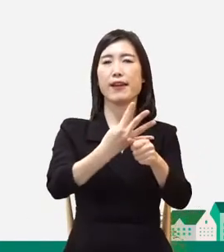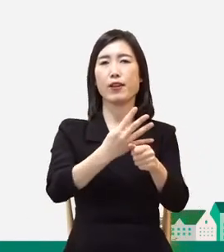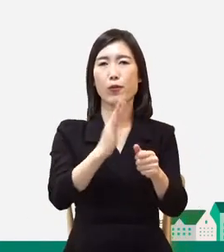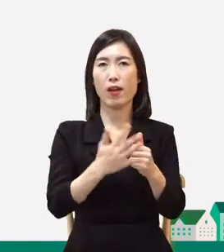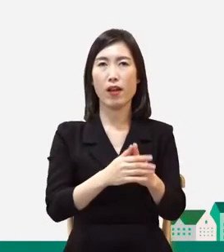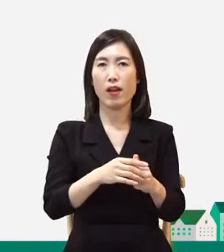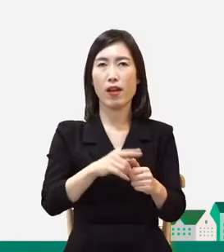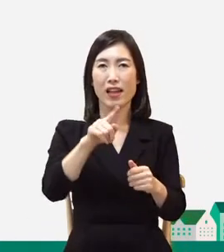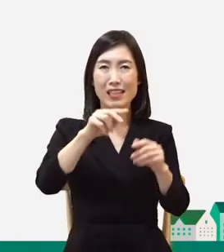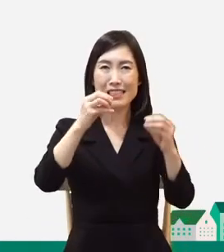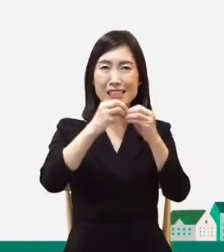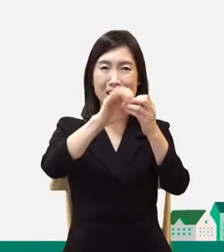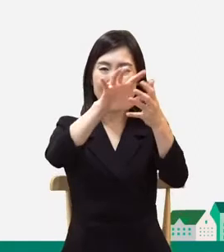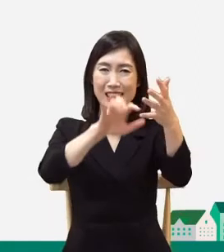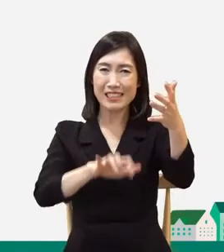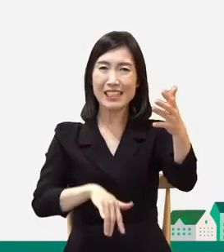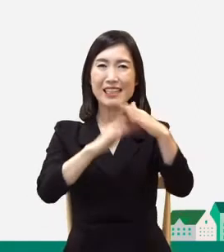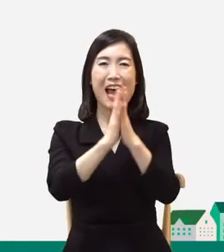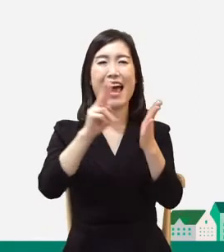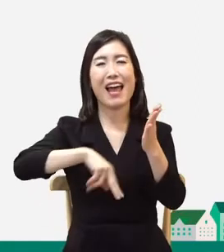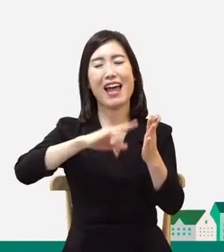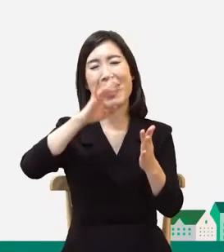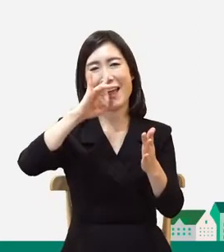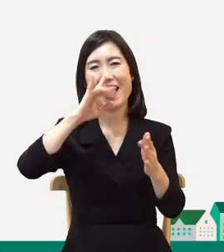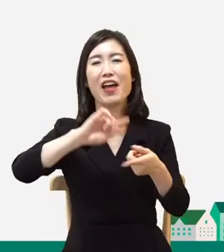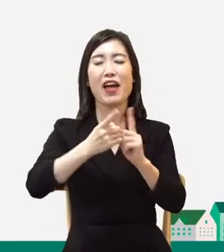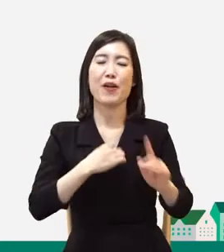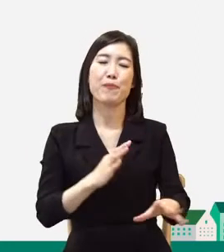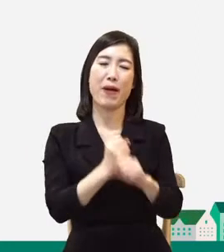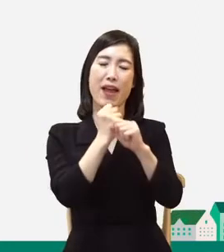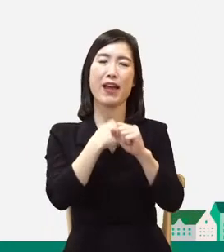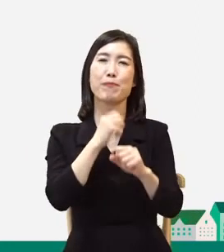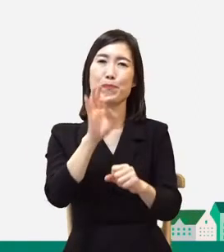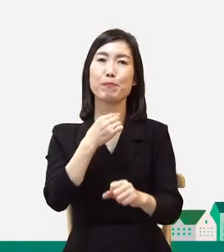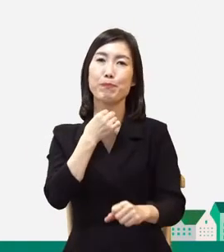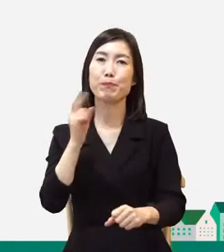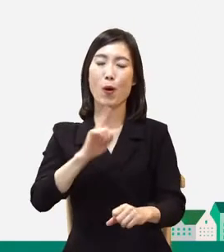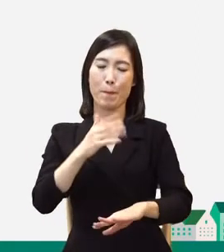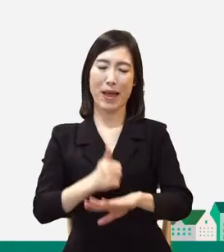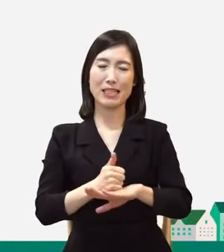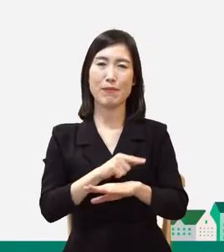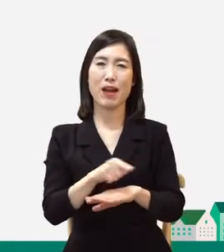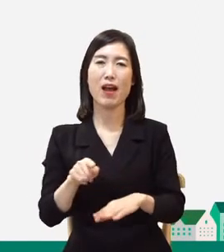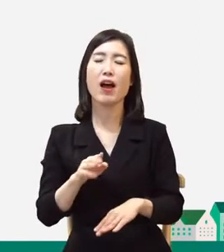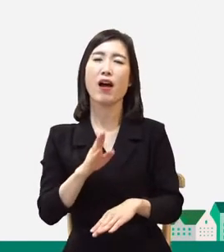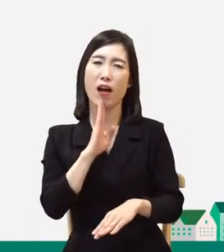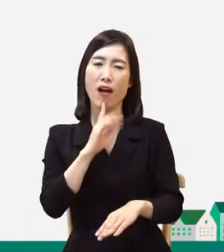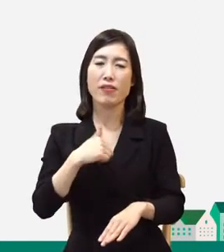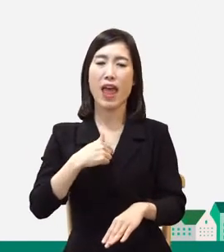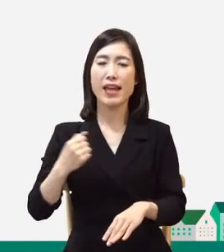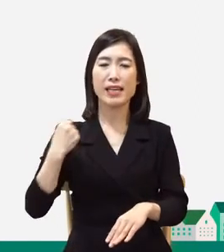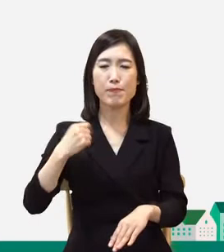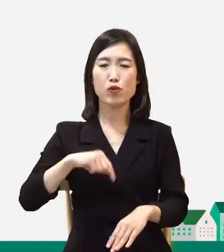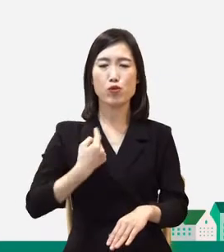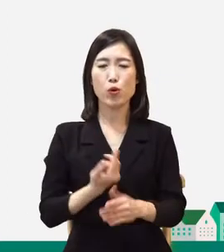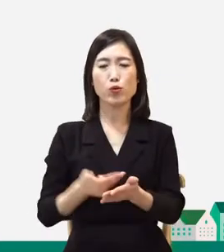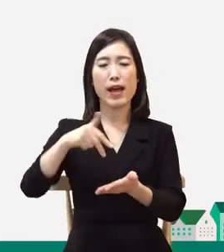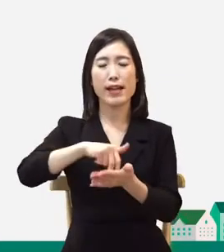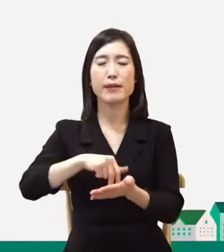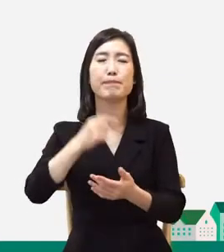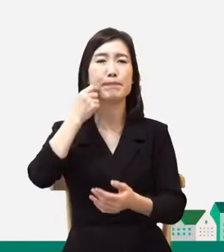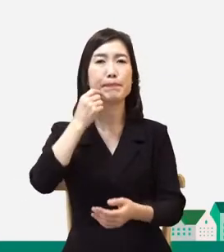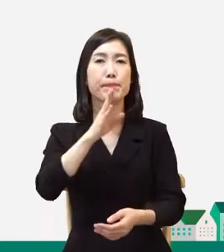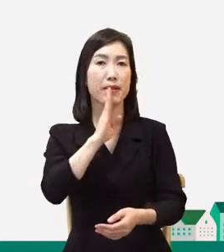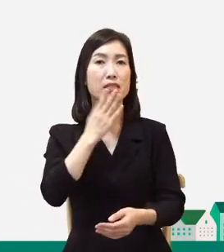글을 다 읽어드릴 순 없고 제가 말씀을 드리고 싶었던 건 제일 마지막 부분입니다. 비록 내 힘으로 자립을 한 것은